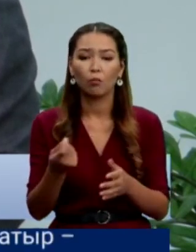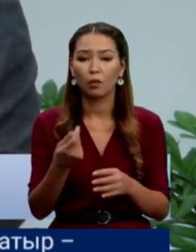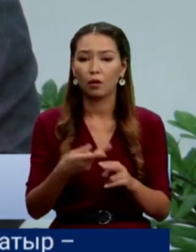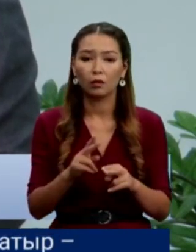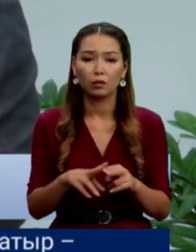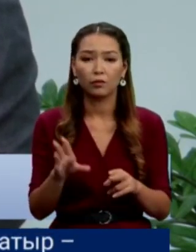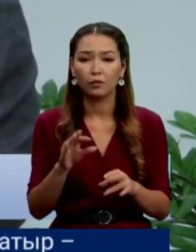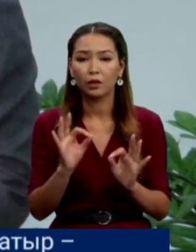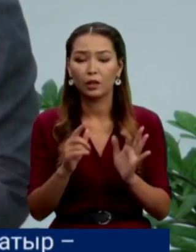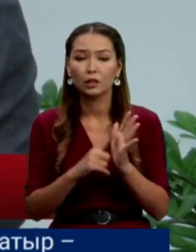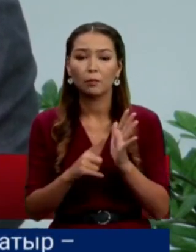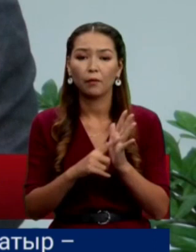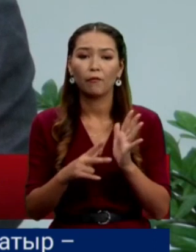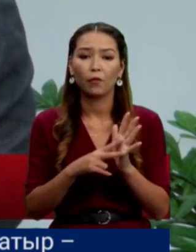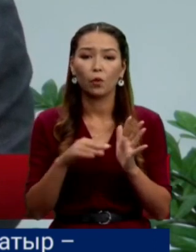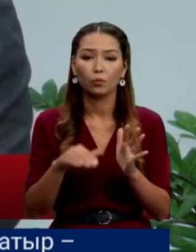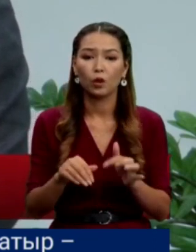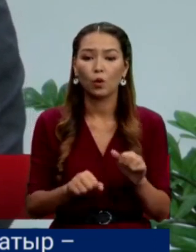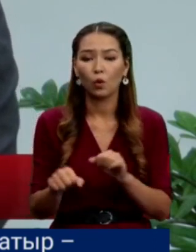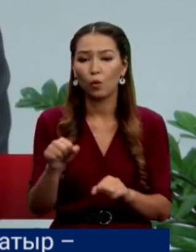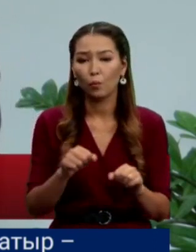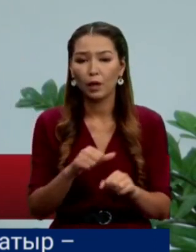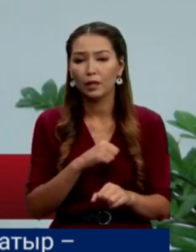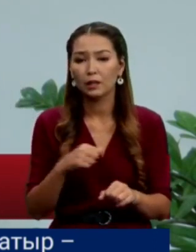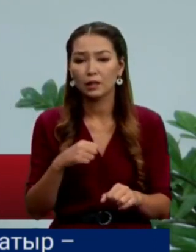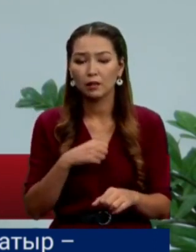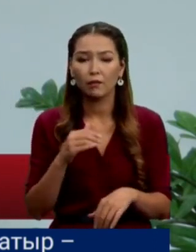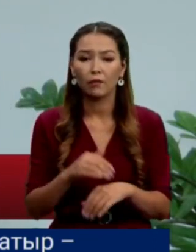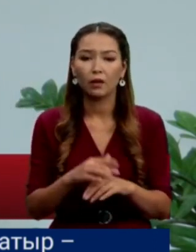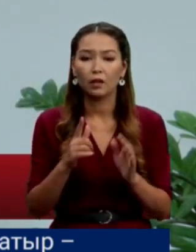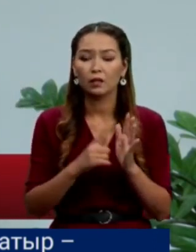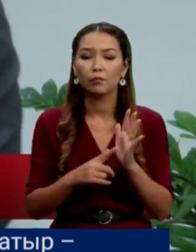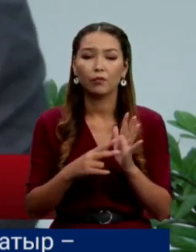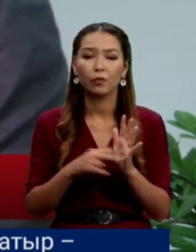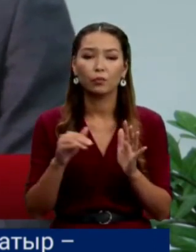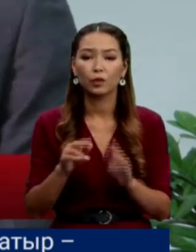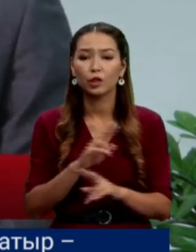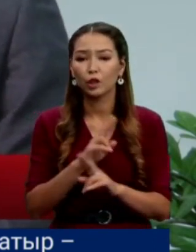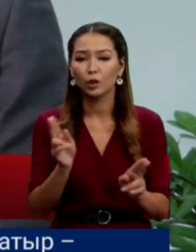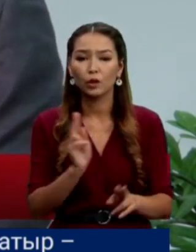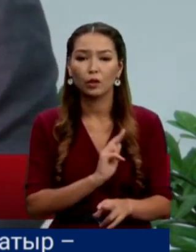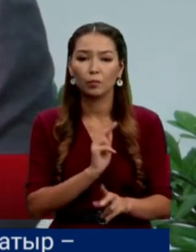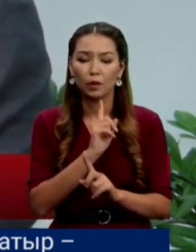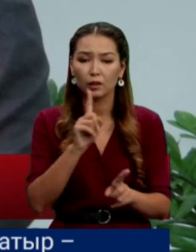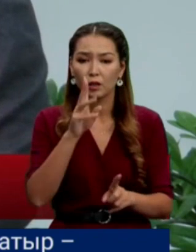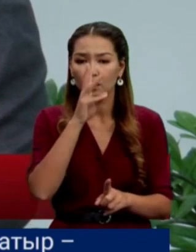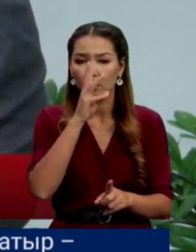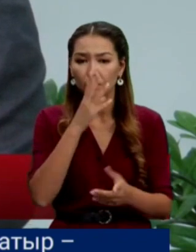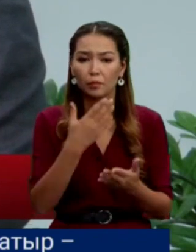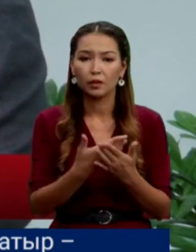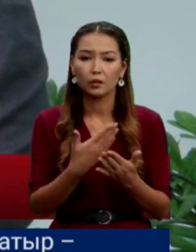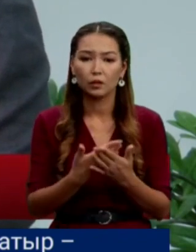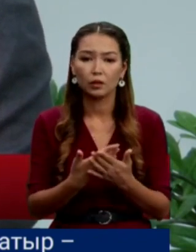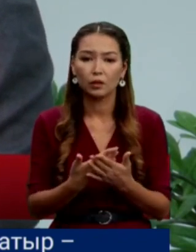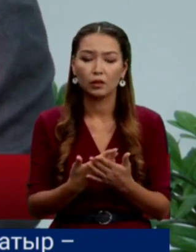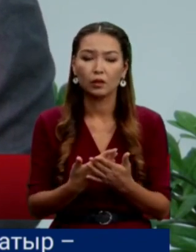составляет 78 тысяч. Но на самом деле на 70-80 тысяч никто не работает. То есть заработная плата составляется из